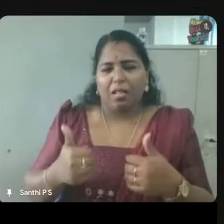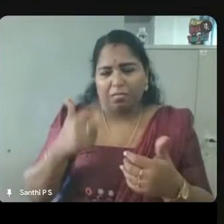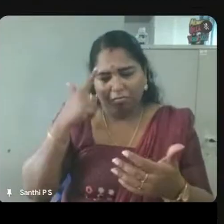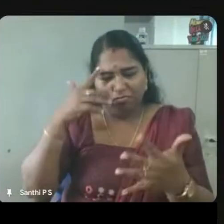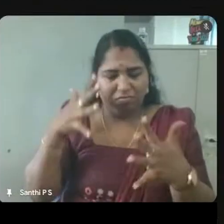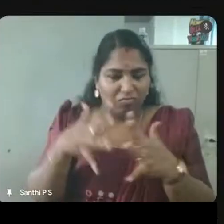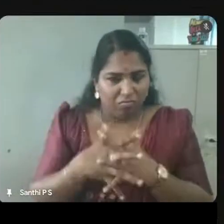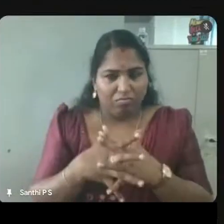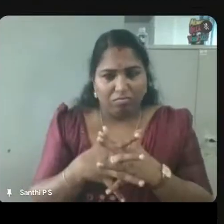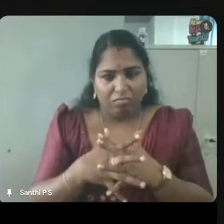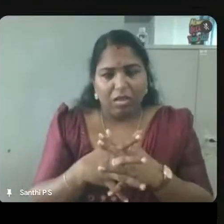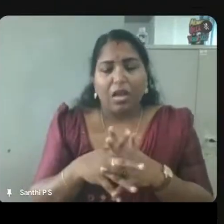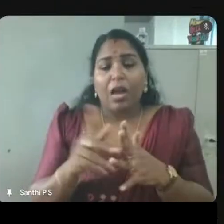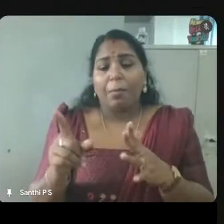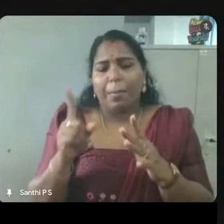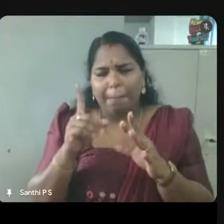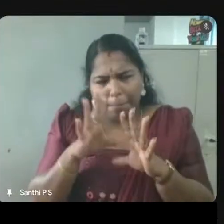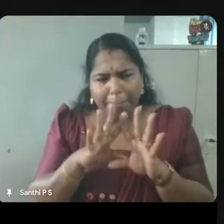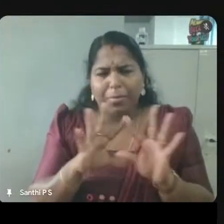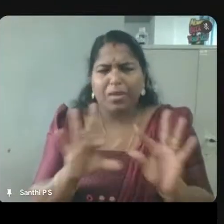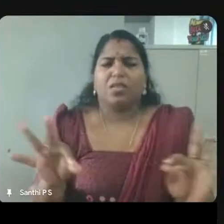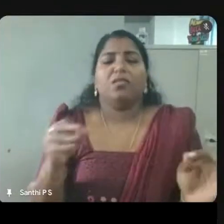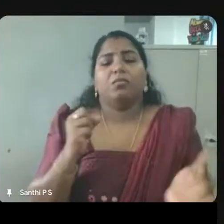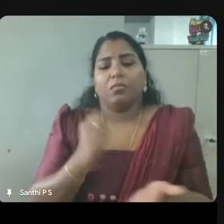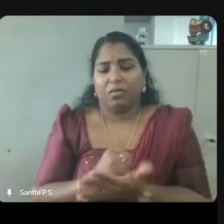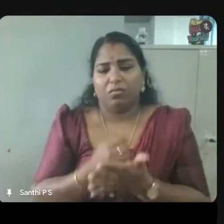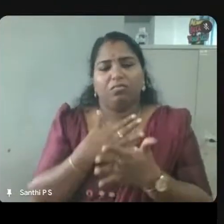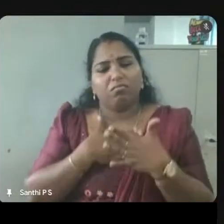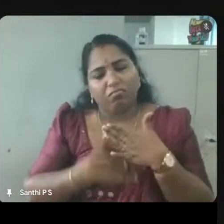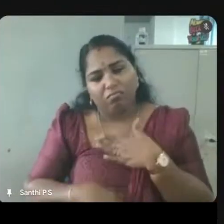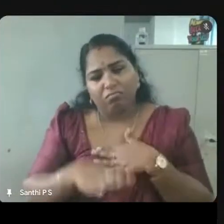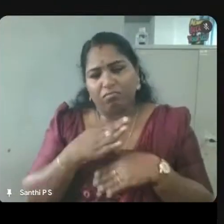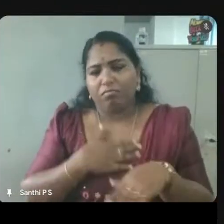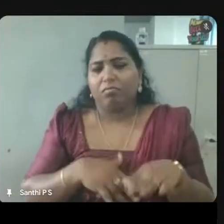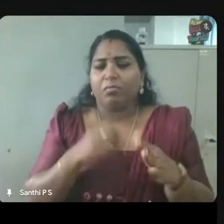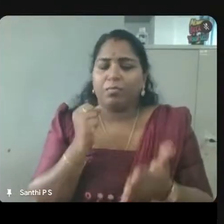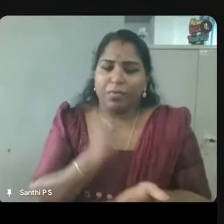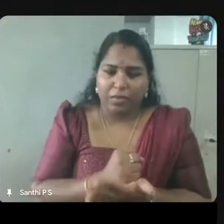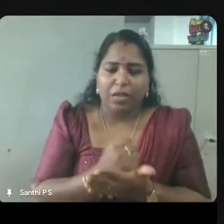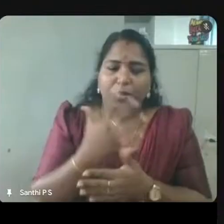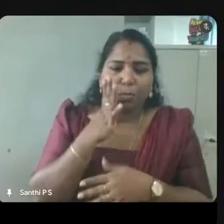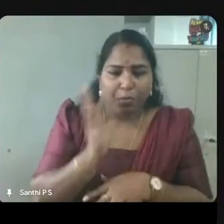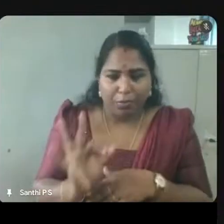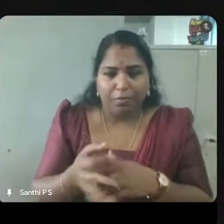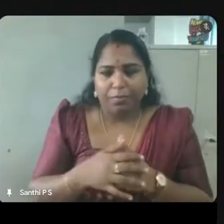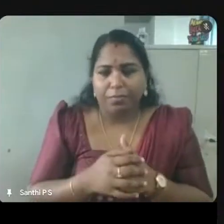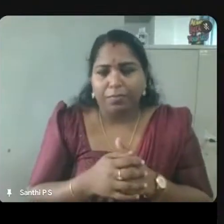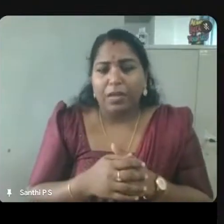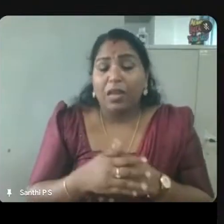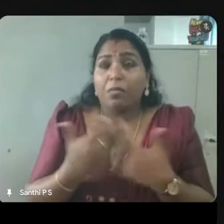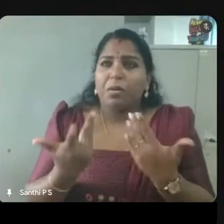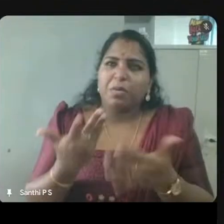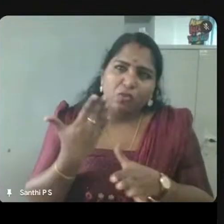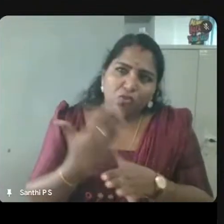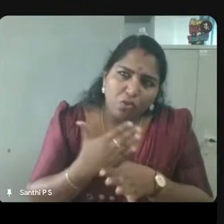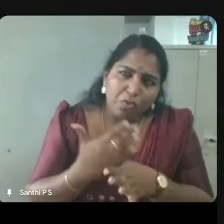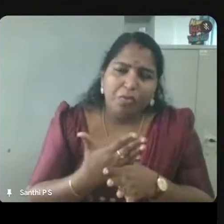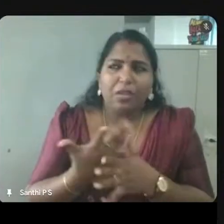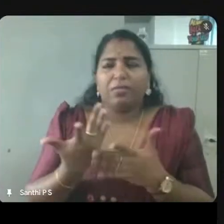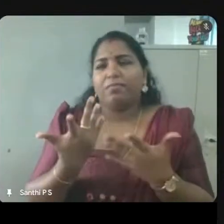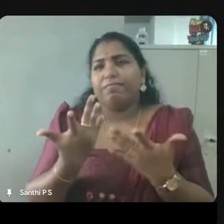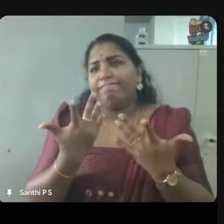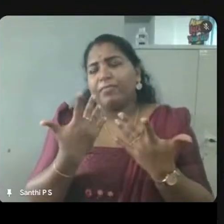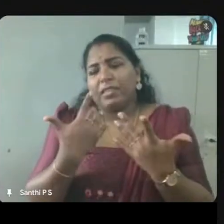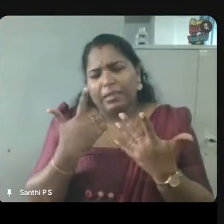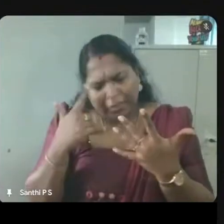മൈൻഡ് കാമാക്കി വെക്കാനുള്ള ഒരു വളരെയധികം ഇമ്പോർട്ടൻ്റ് ആണ്. ഇപ്പൊ ജോലിയിൽ പല ടാർഗറ്റ്സും, പല കുട്ടികൾക്ക് ഒരുപാട് എക്സാം